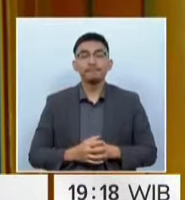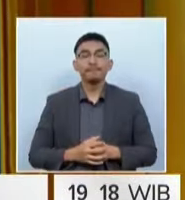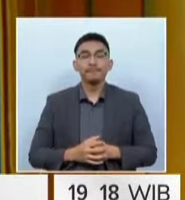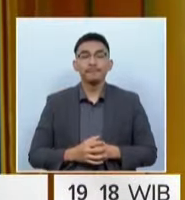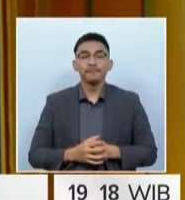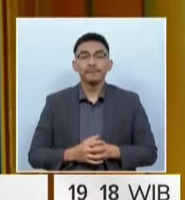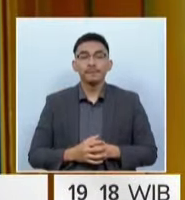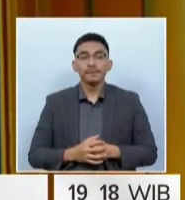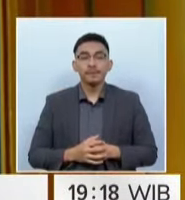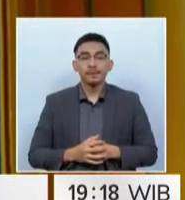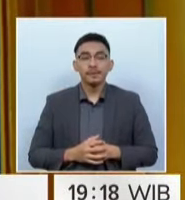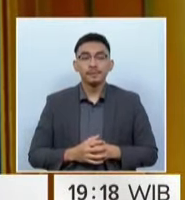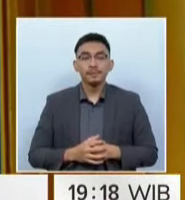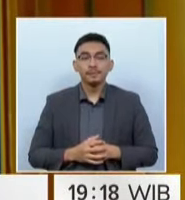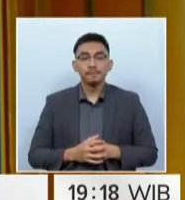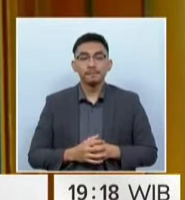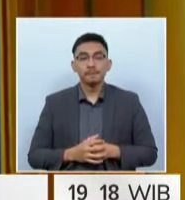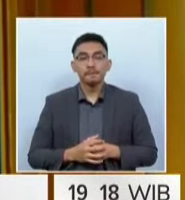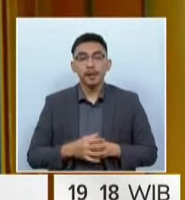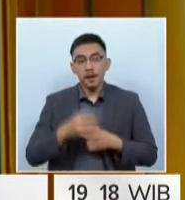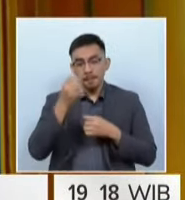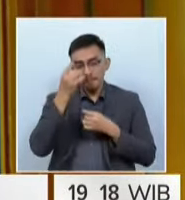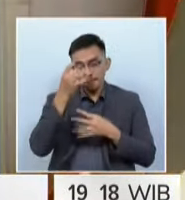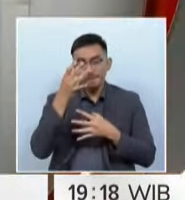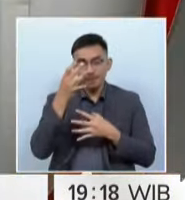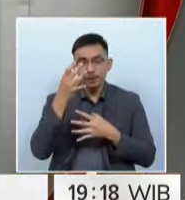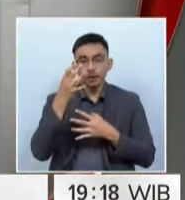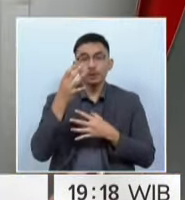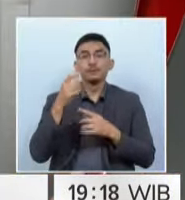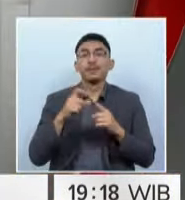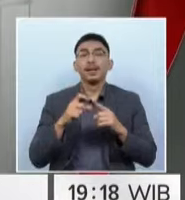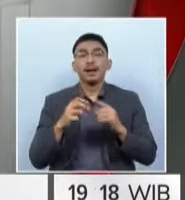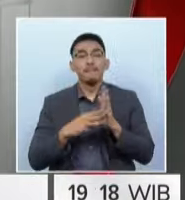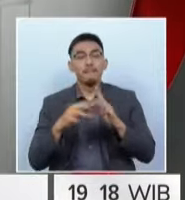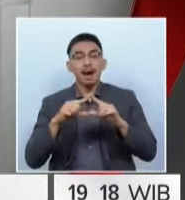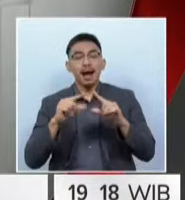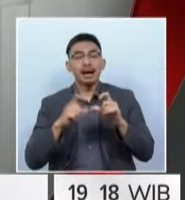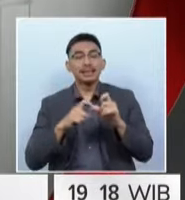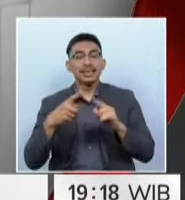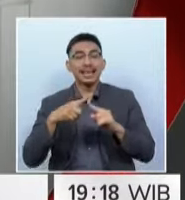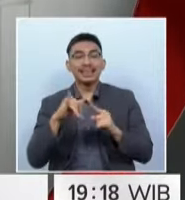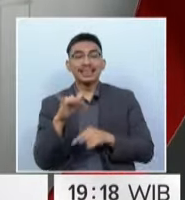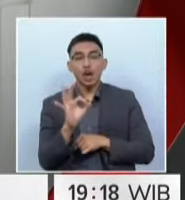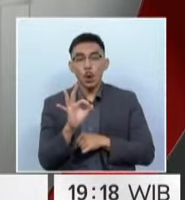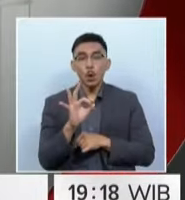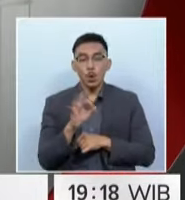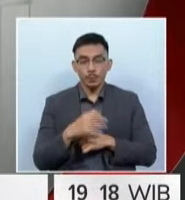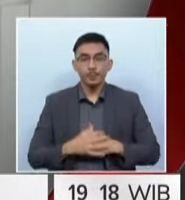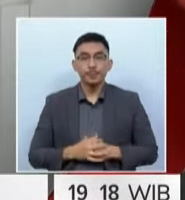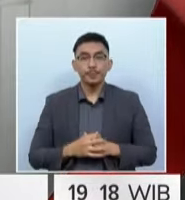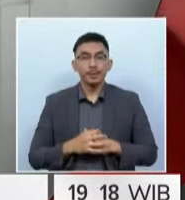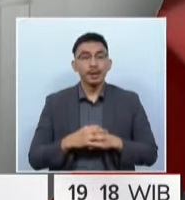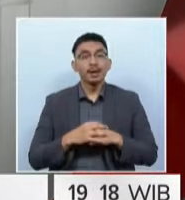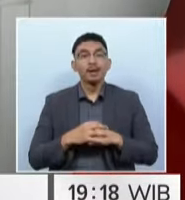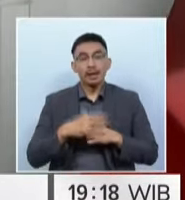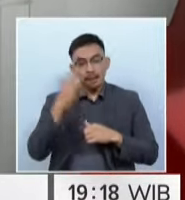pertahanan laks TNI purnawirawan Prof Dr Mar Kasal